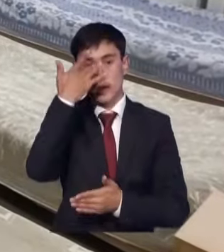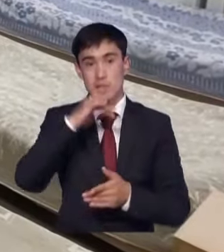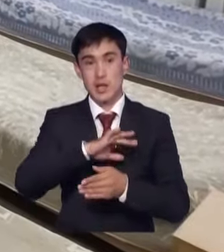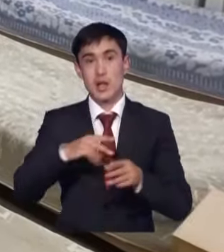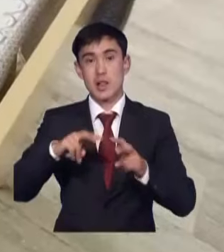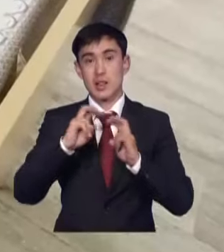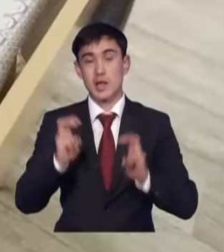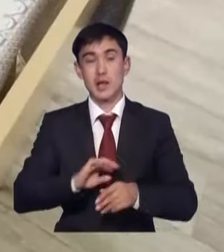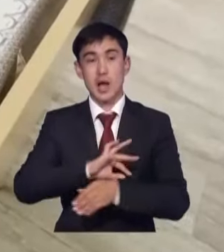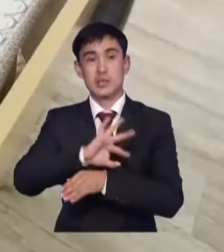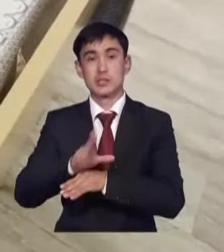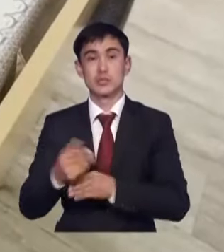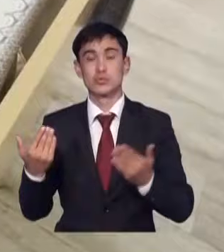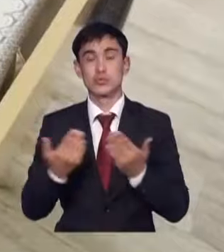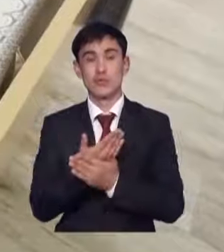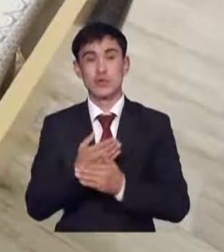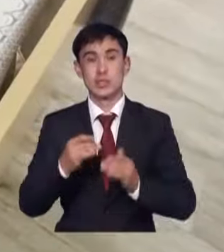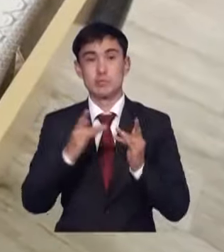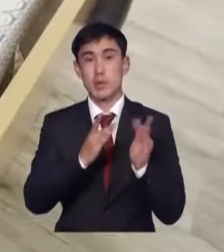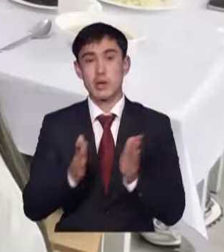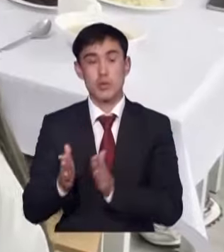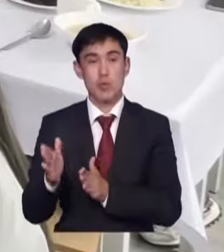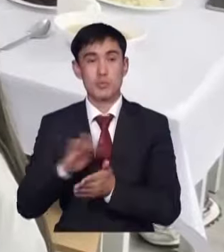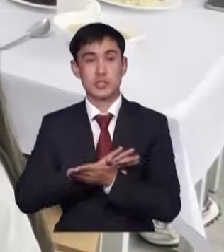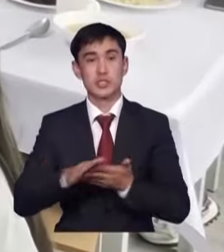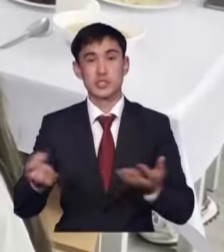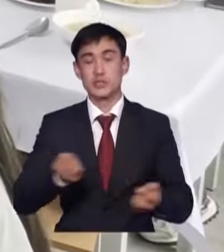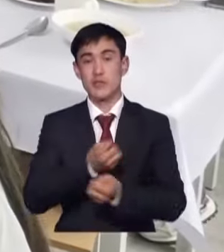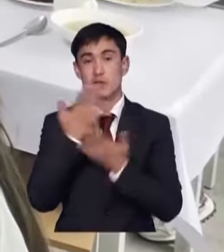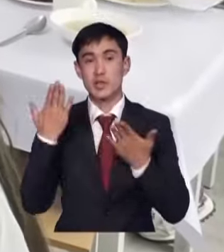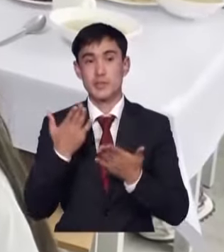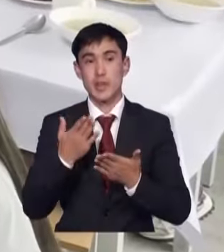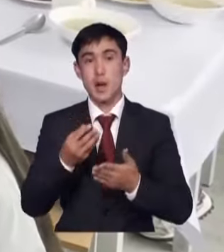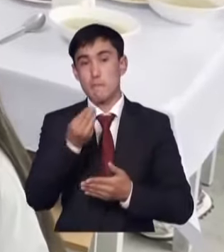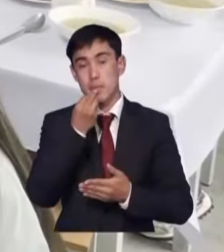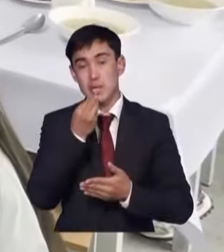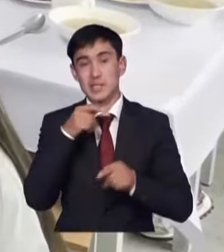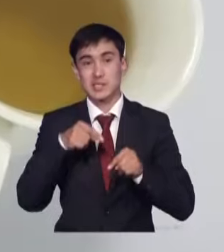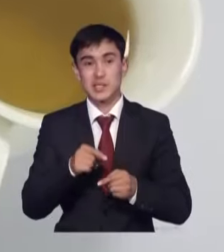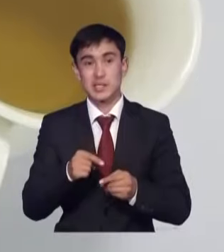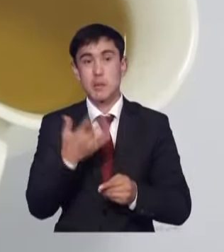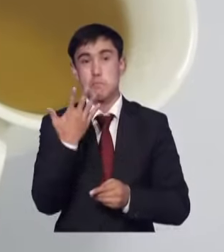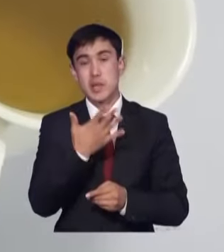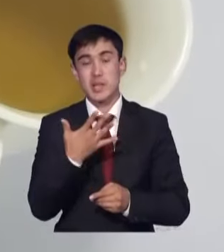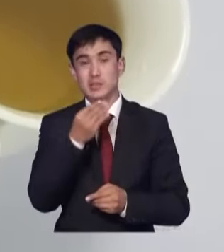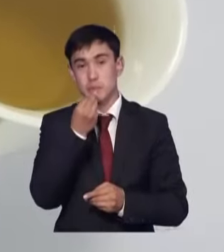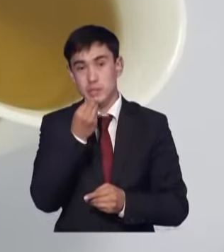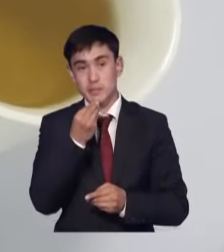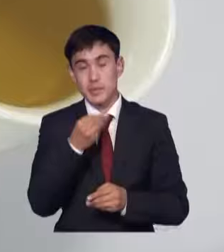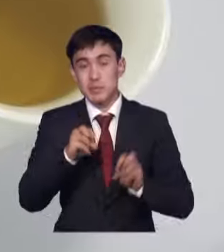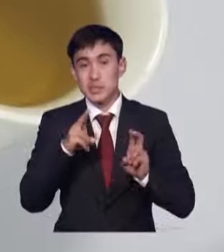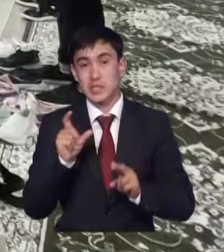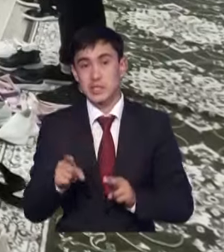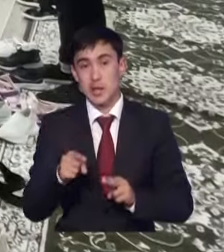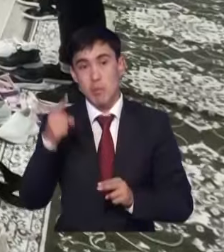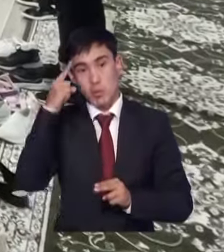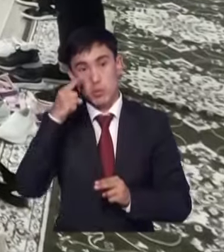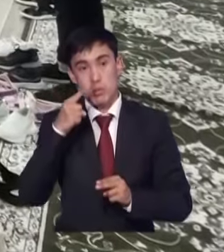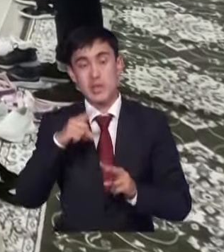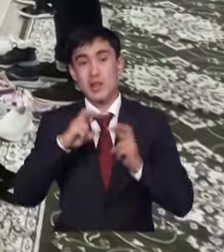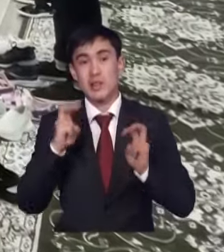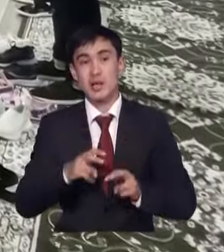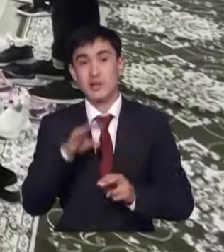всем необходимым оборудованием. Все спальные комнаты чистые и светлые. Что касается питания, здесь оно пятиразовое. По словам специалистов, продуман в лагере